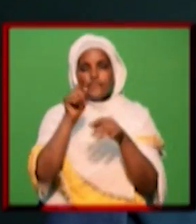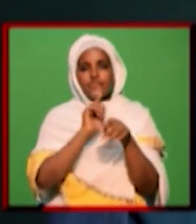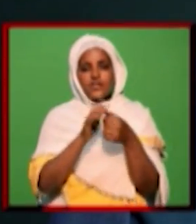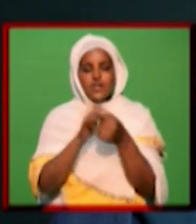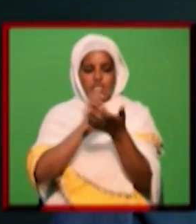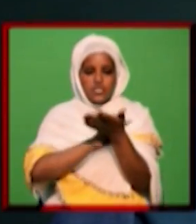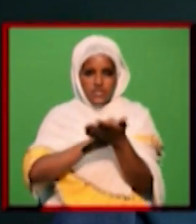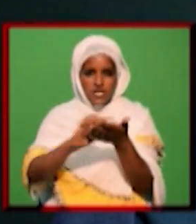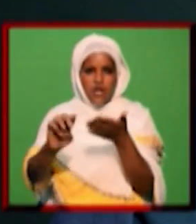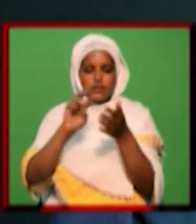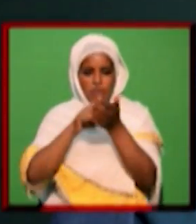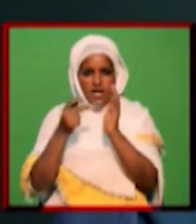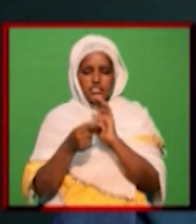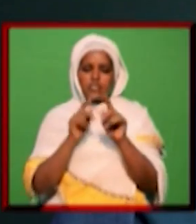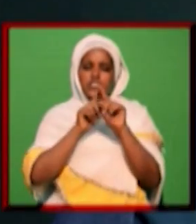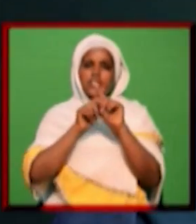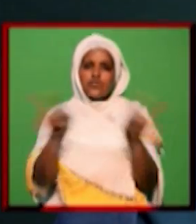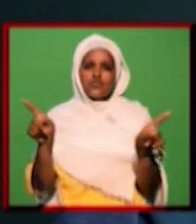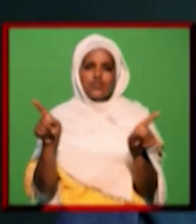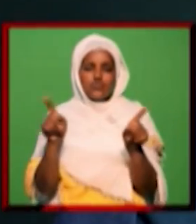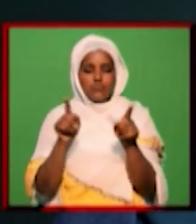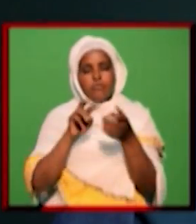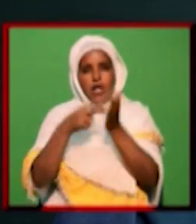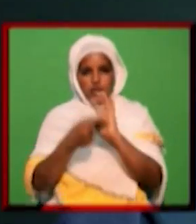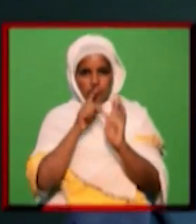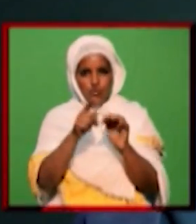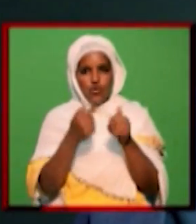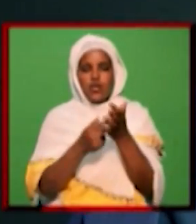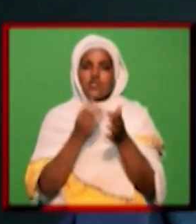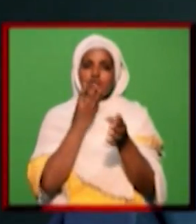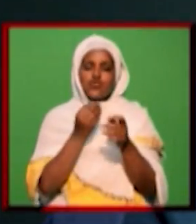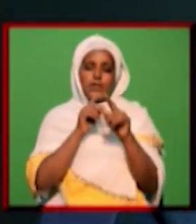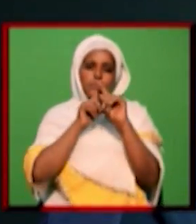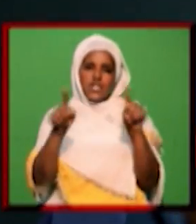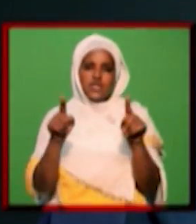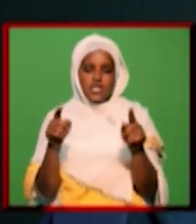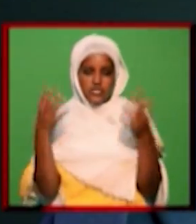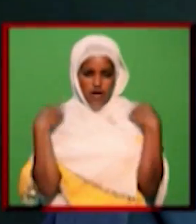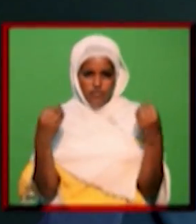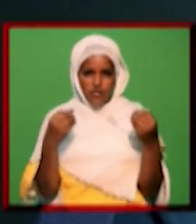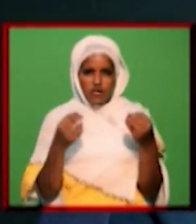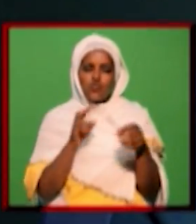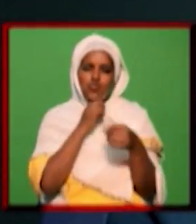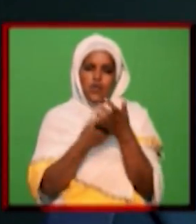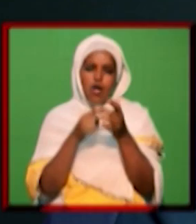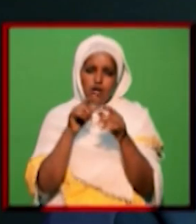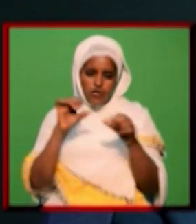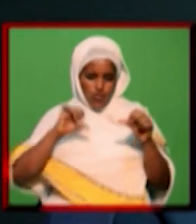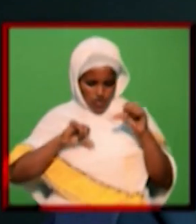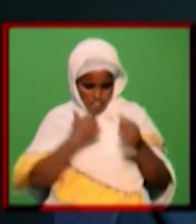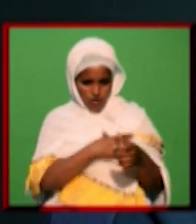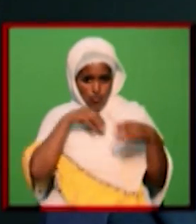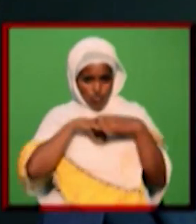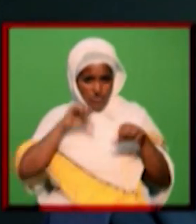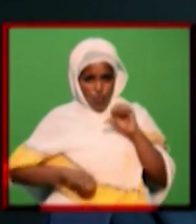ባማ ቅዱሳት ማለት የተለየ ቅዱስ ማለት የተለየ ማለት ነው ከይሁዳ በተለየ ሰላምታ የይሁዳ ጉሉት ነበር